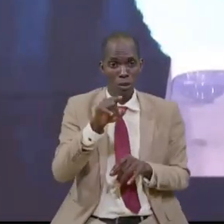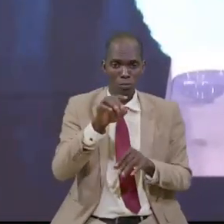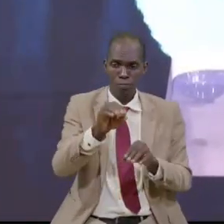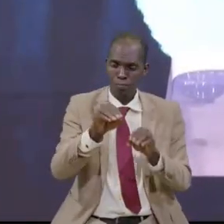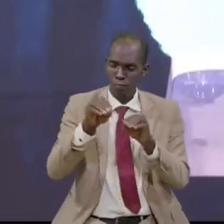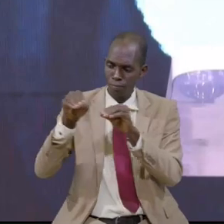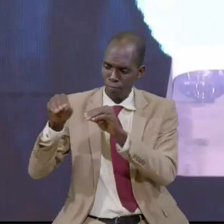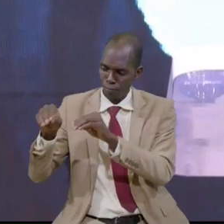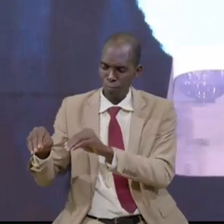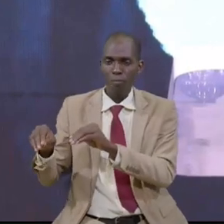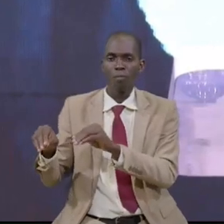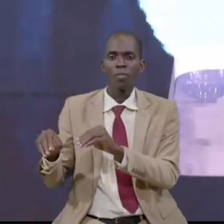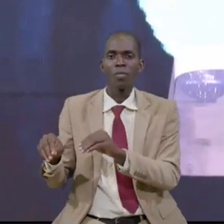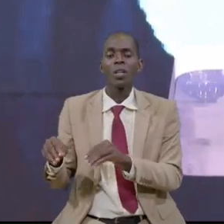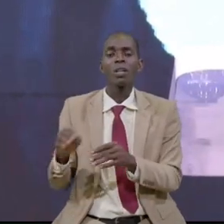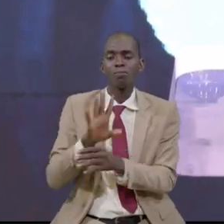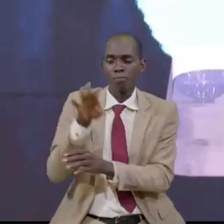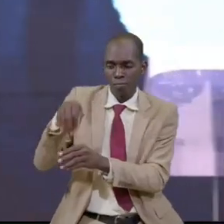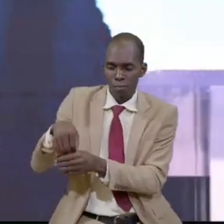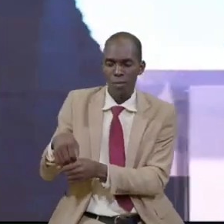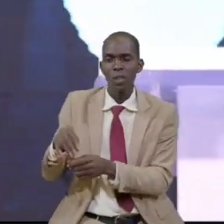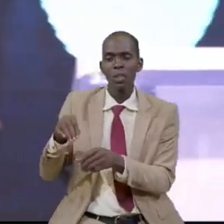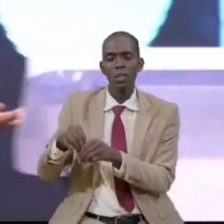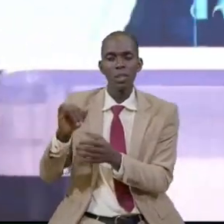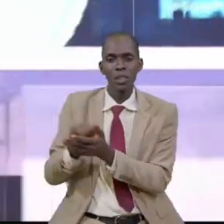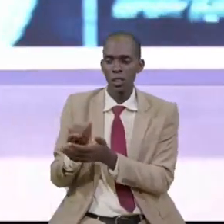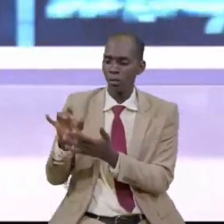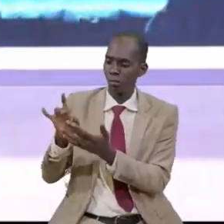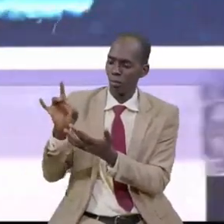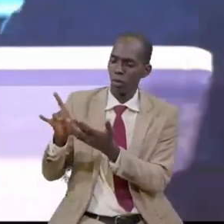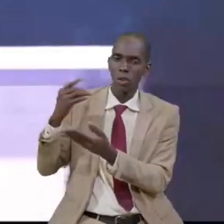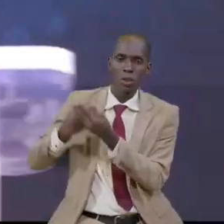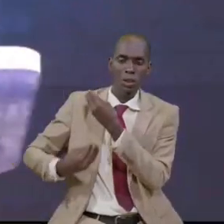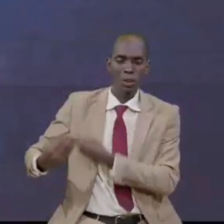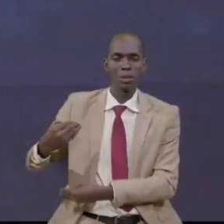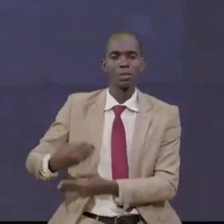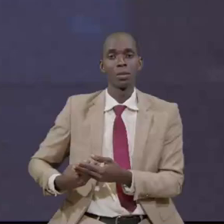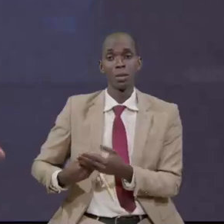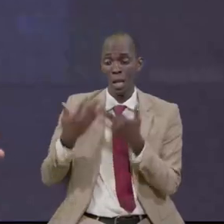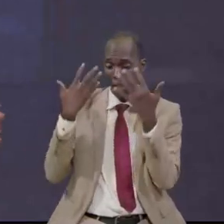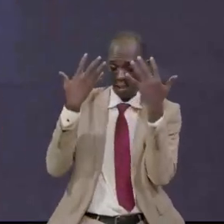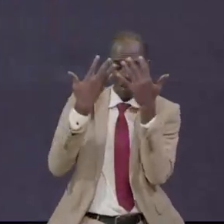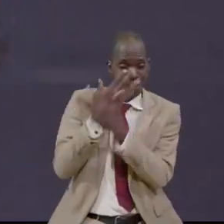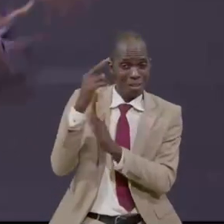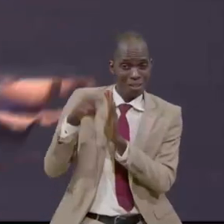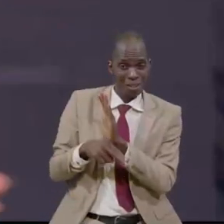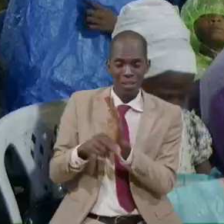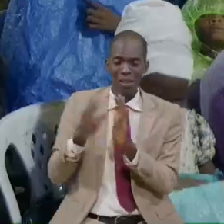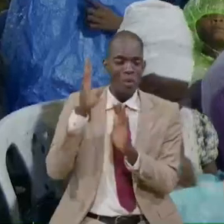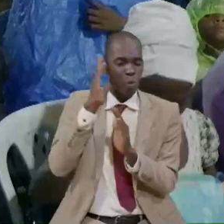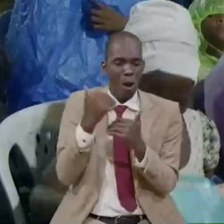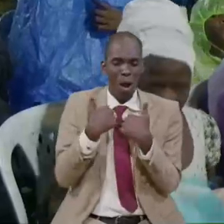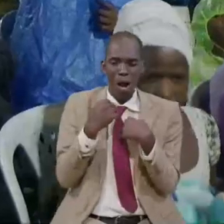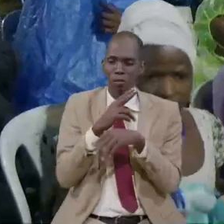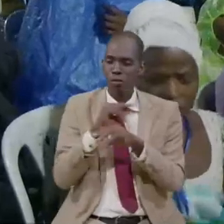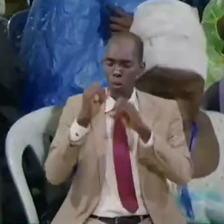à part pour une race élue. Les ténèbres n'auront plus de pouvoir sur